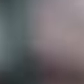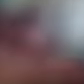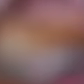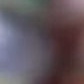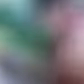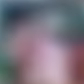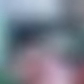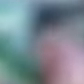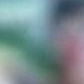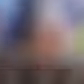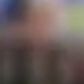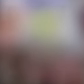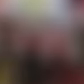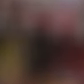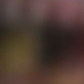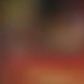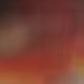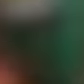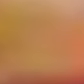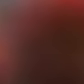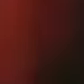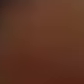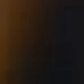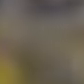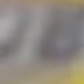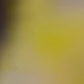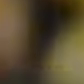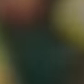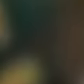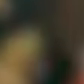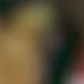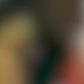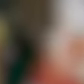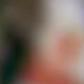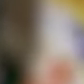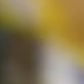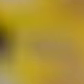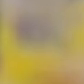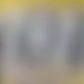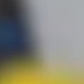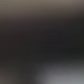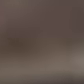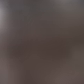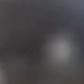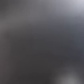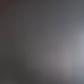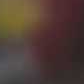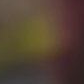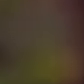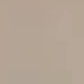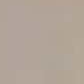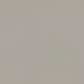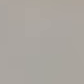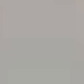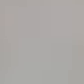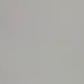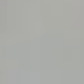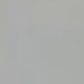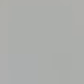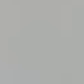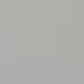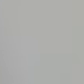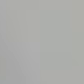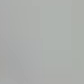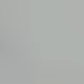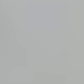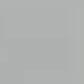ng building president, sir, is bawal talaga magtinda sa hallway po. Kasi kung in case of emergency, sir, in case may lindol,